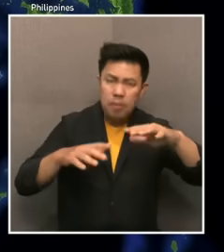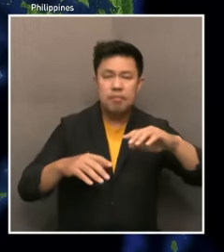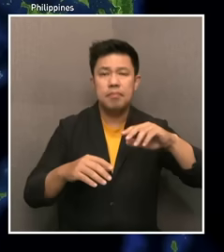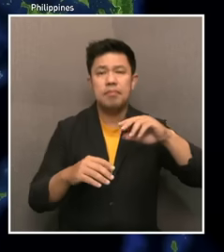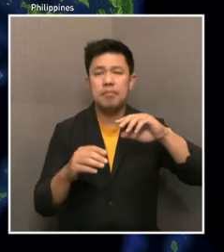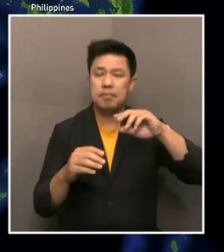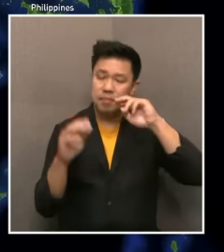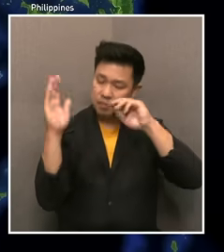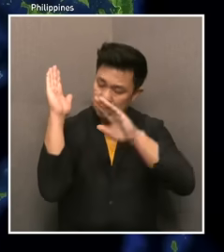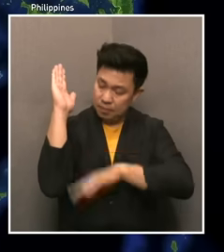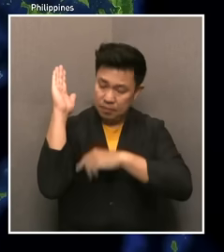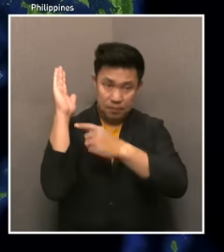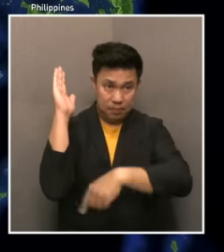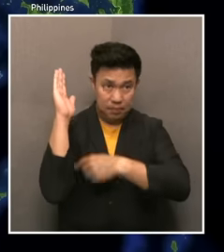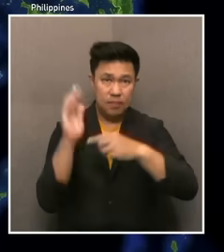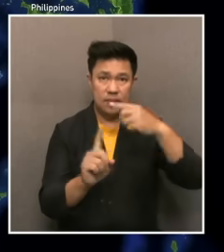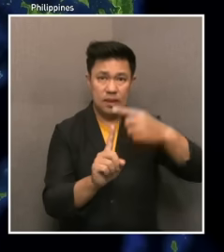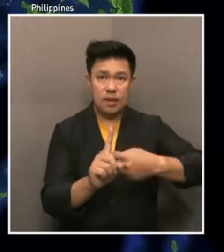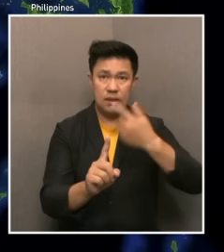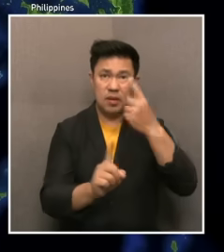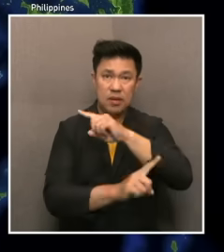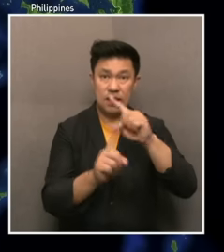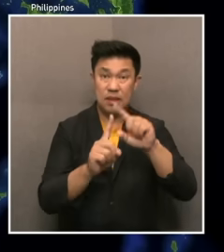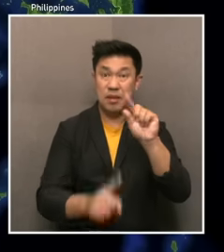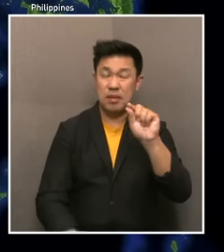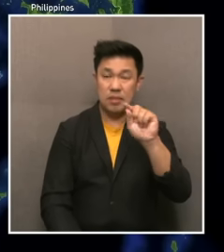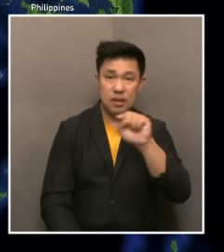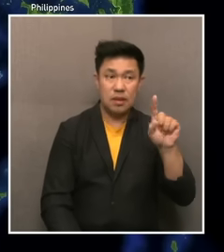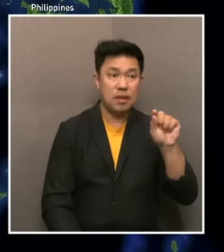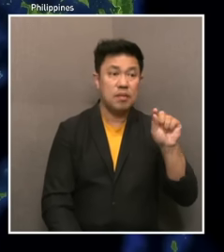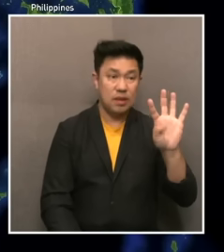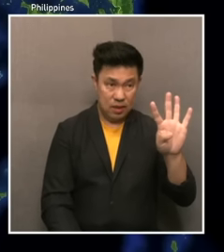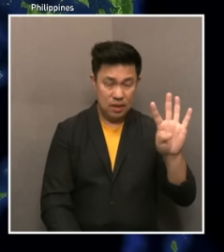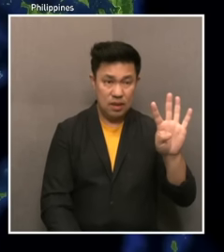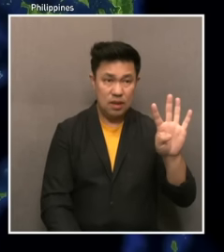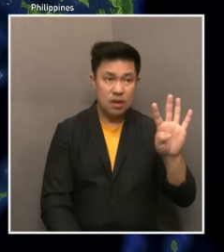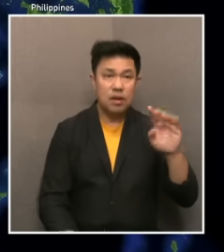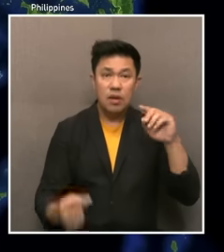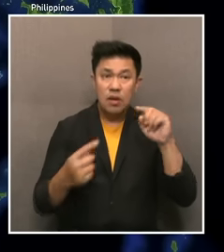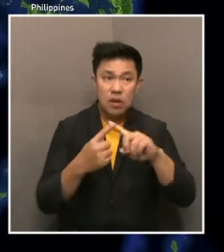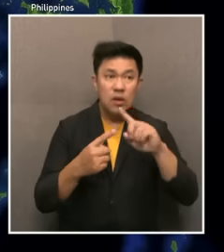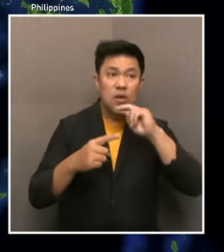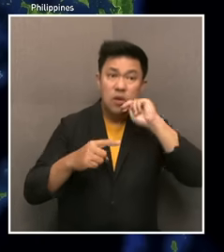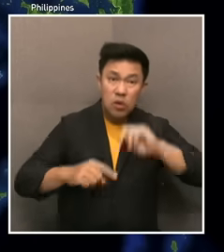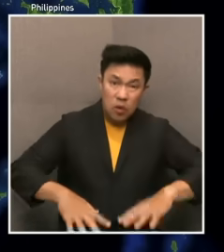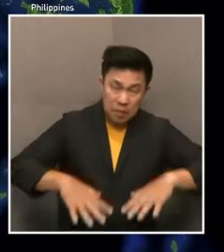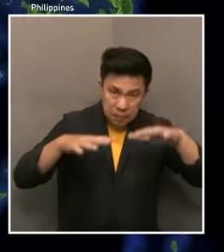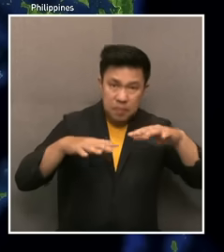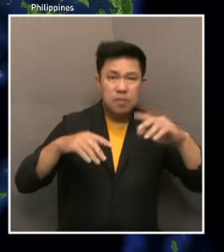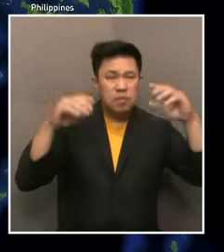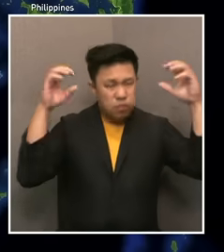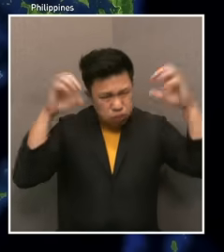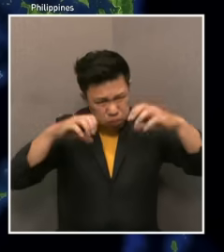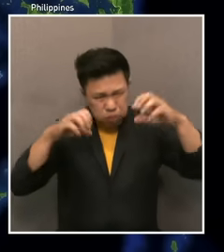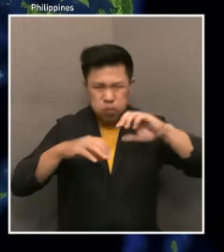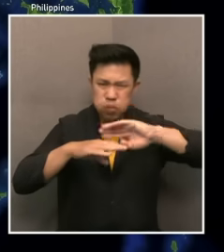ใต้ช่วง20-26พฤศจิกายนนี้ค่ะก็เตือนพื้นที่เสียงน้ำท่วมฉับพลันน้ำป่าไหลหลากดินโคลนถล่มน้ำ